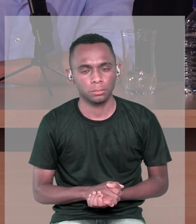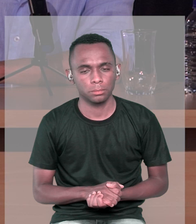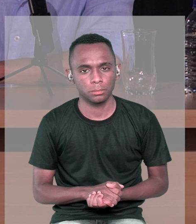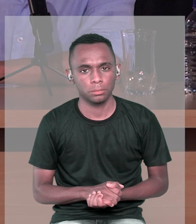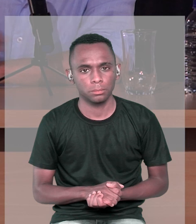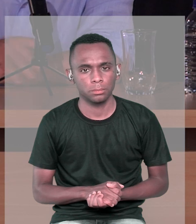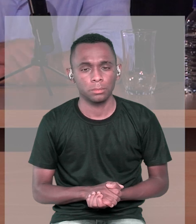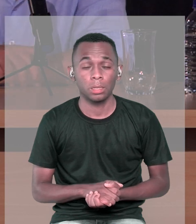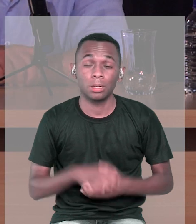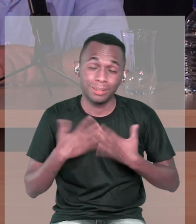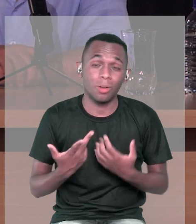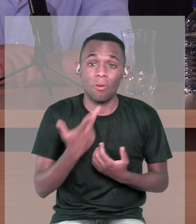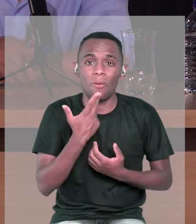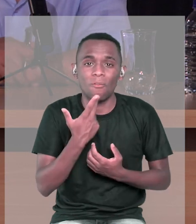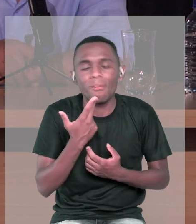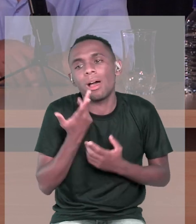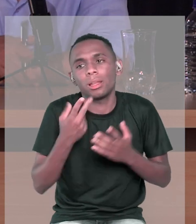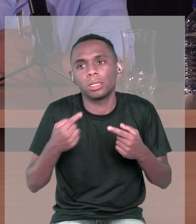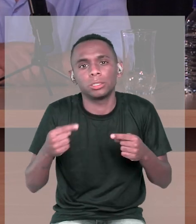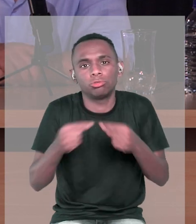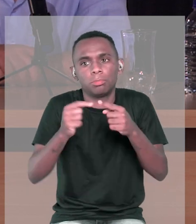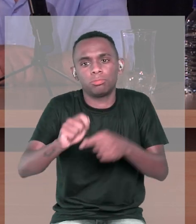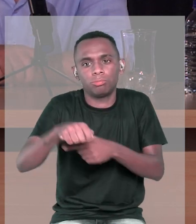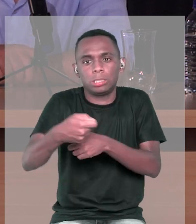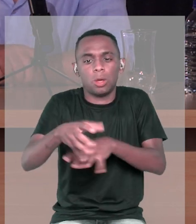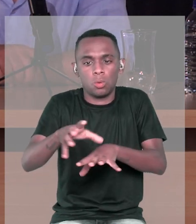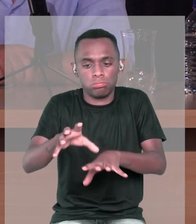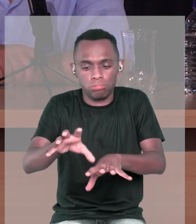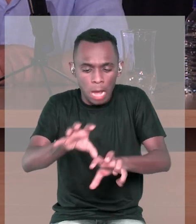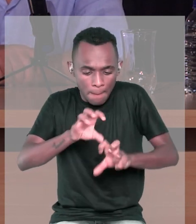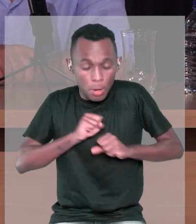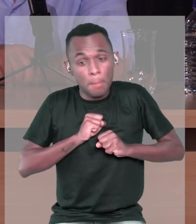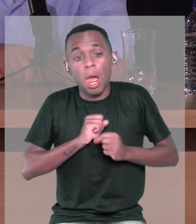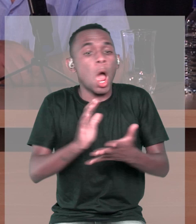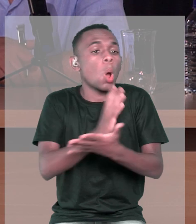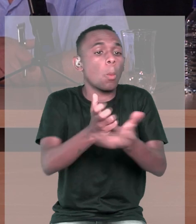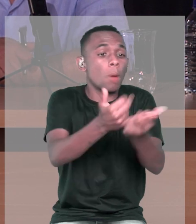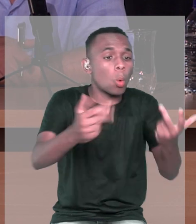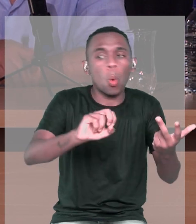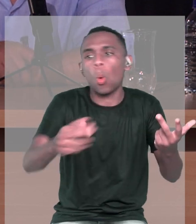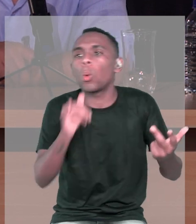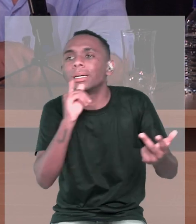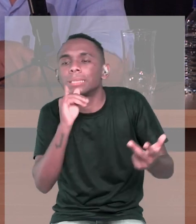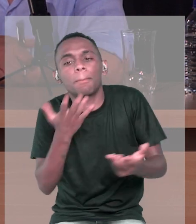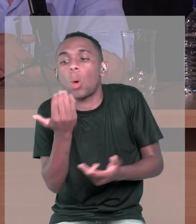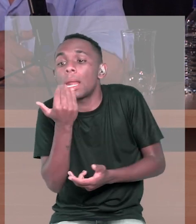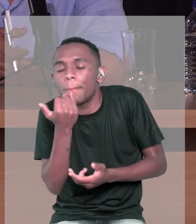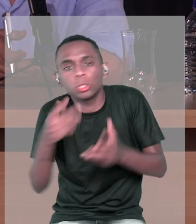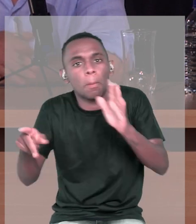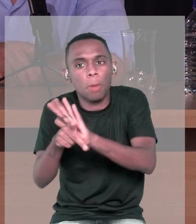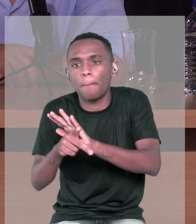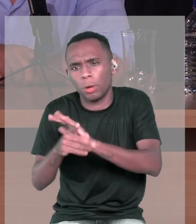privée. Quando você fala de um gesto apropriado a uma determinada situação ou de um alimento apropriado à saúde,